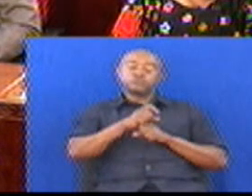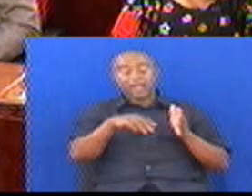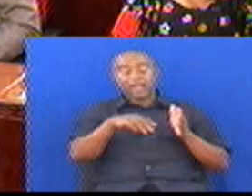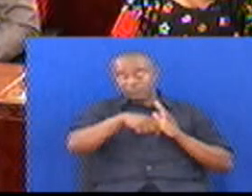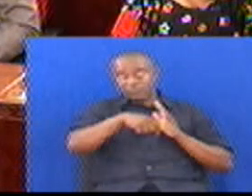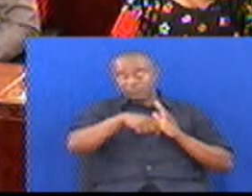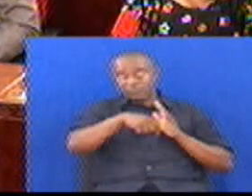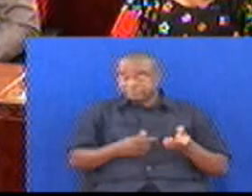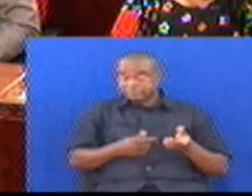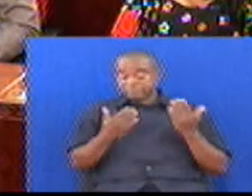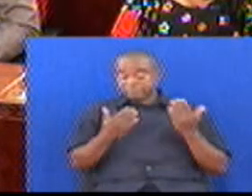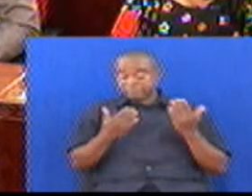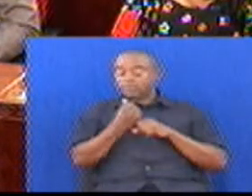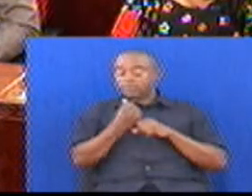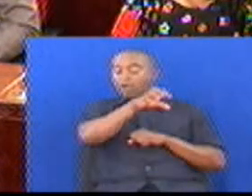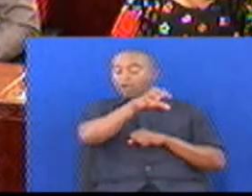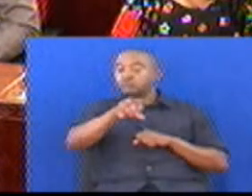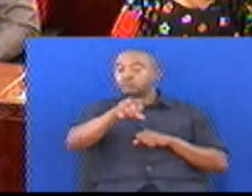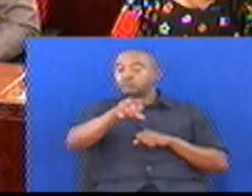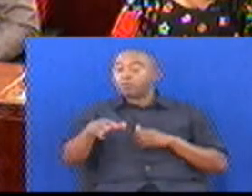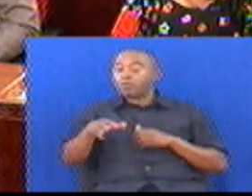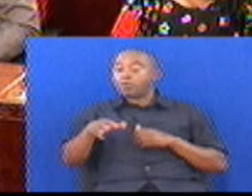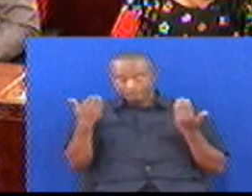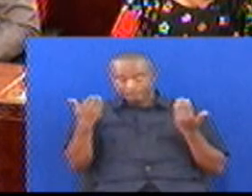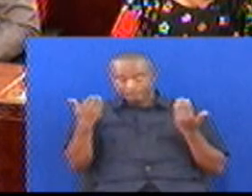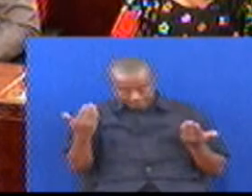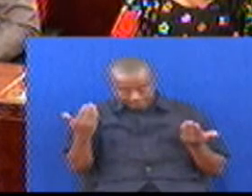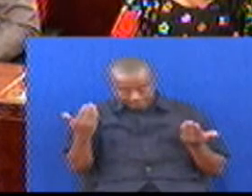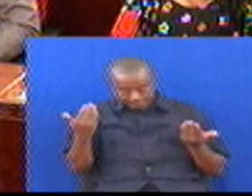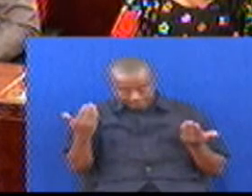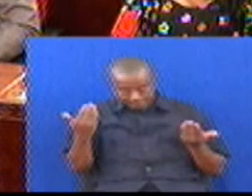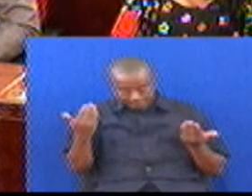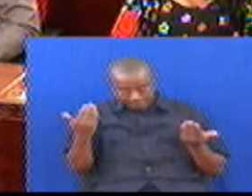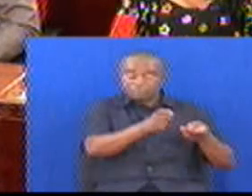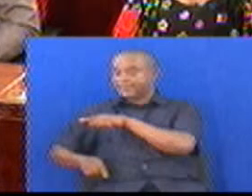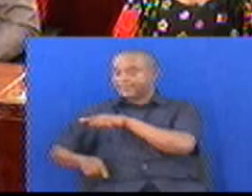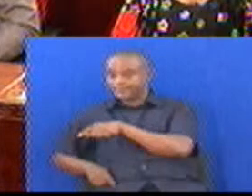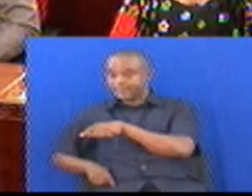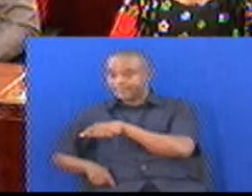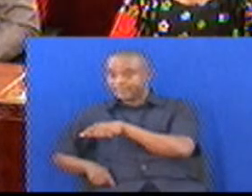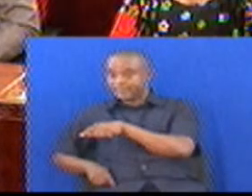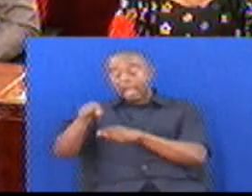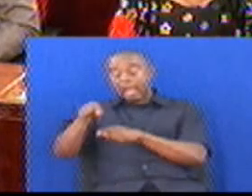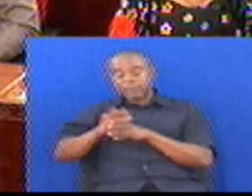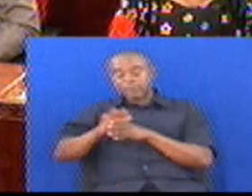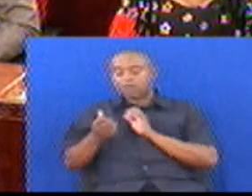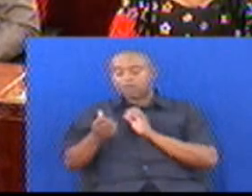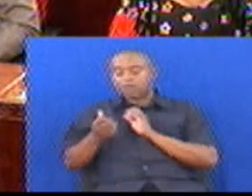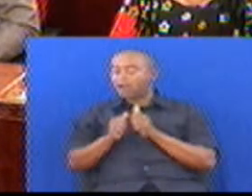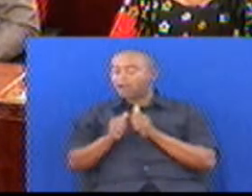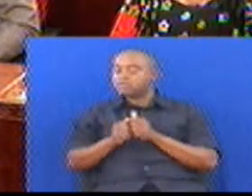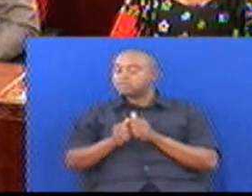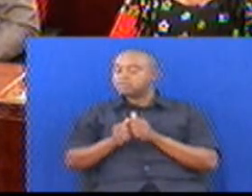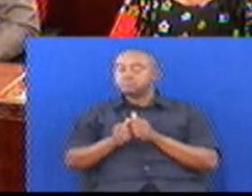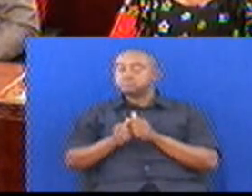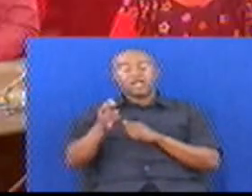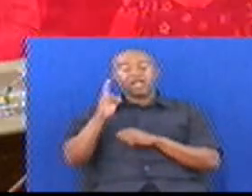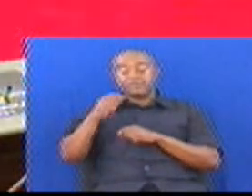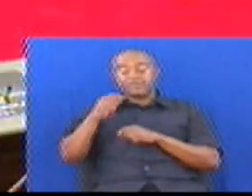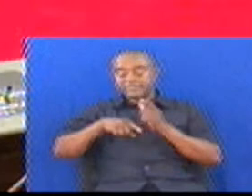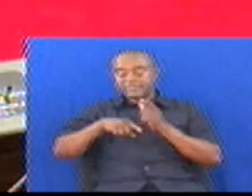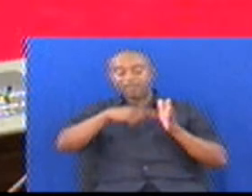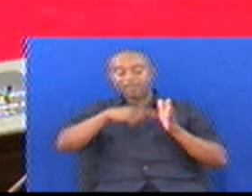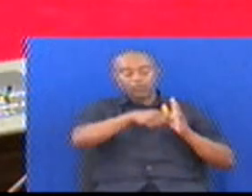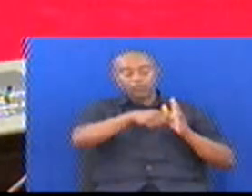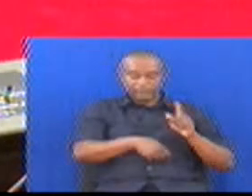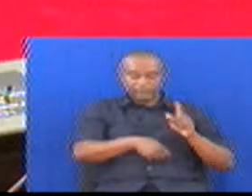limewezesha upatikanaji wa masoko ya mazao ya kilimo, mifugo na uvuvi ambayo viwandani, na upatikanaji wa bidhaa muhimu kwa